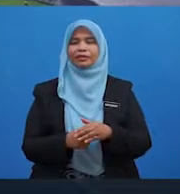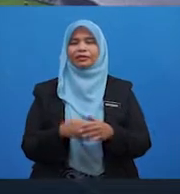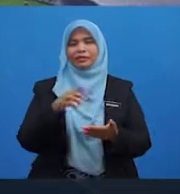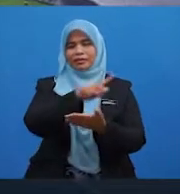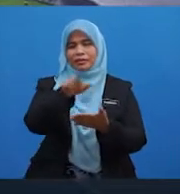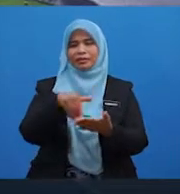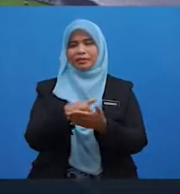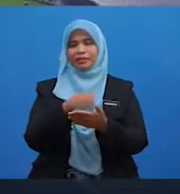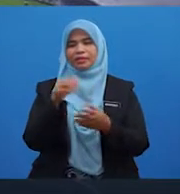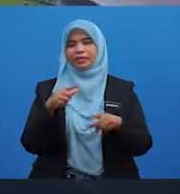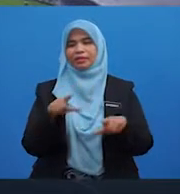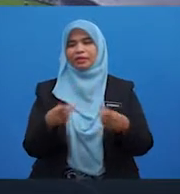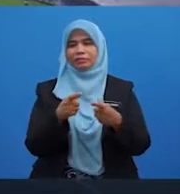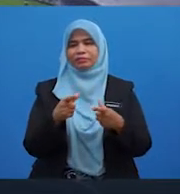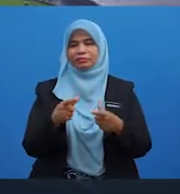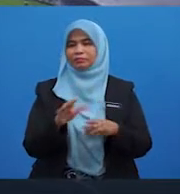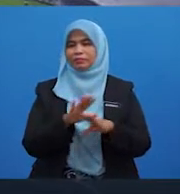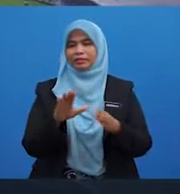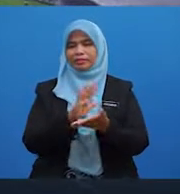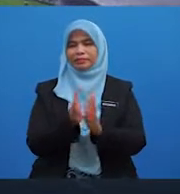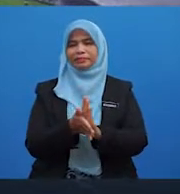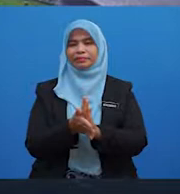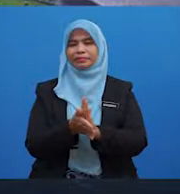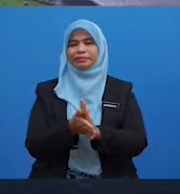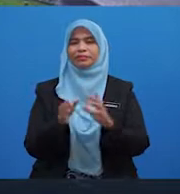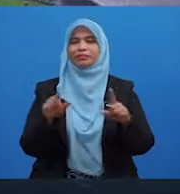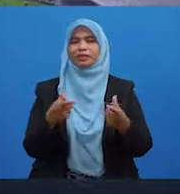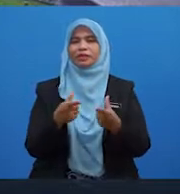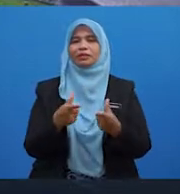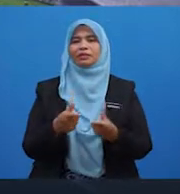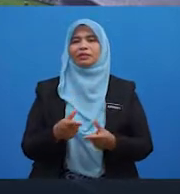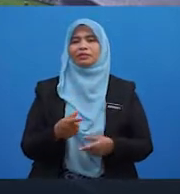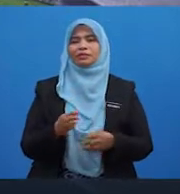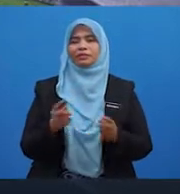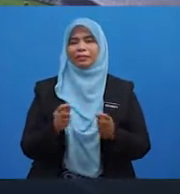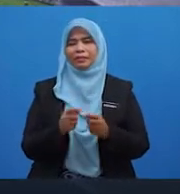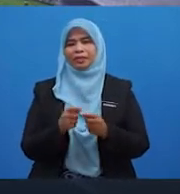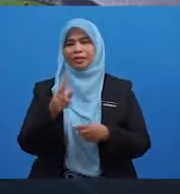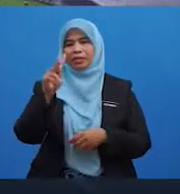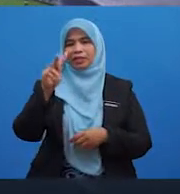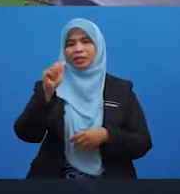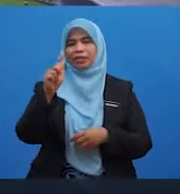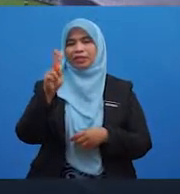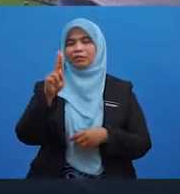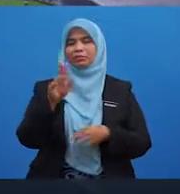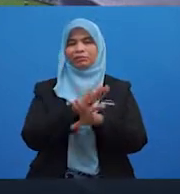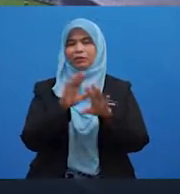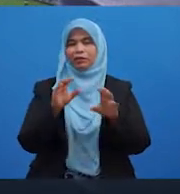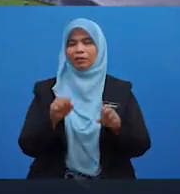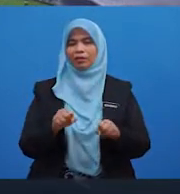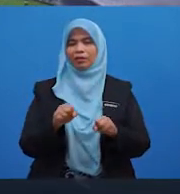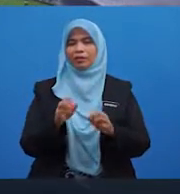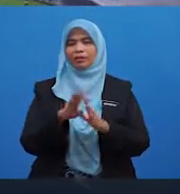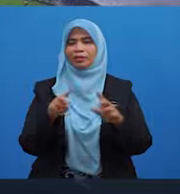yang dilakukan menjadi serba tidak menjadi. Perlakuannya menjadi seperti kaku. Tidak dapat bertindak